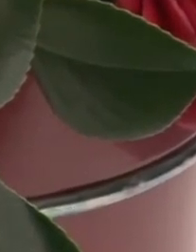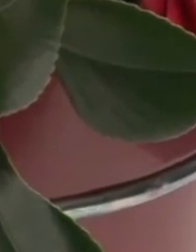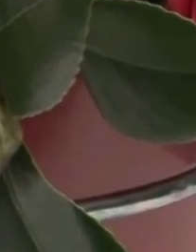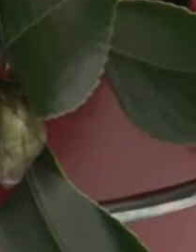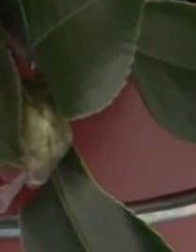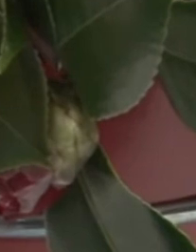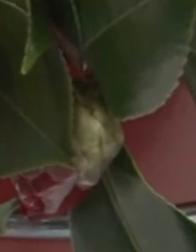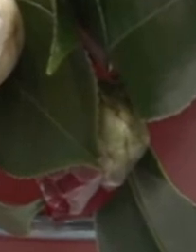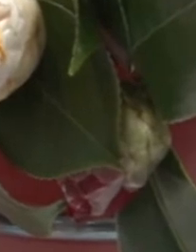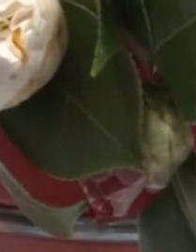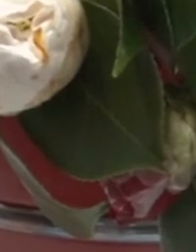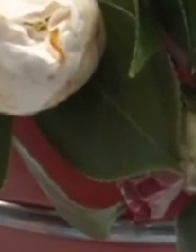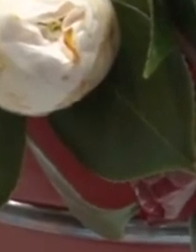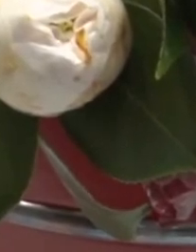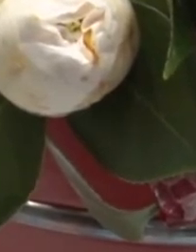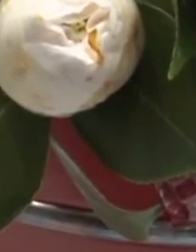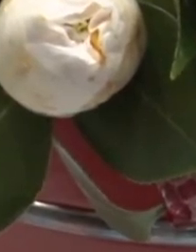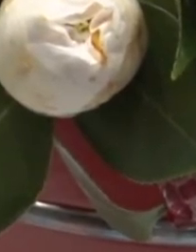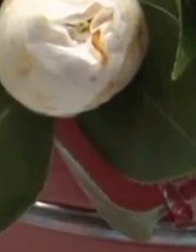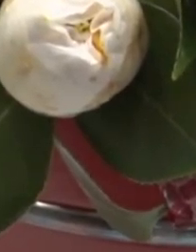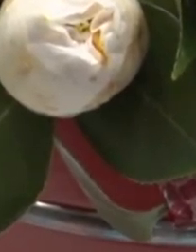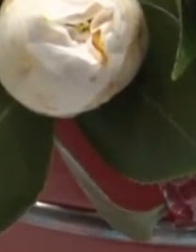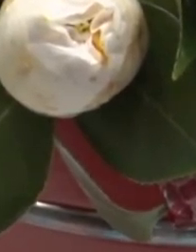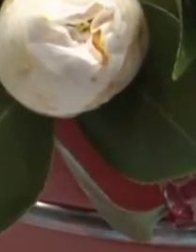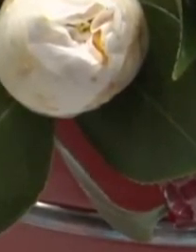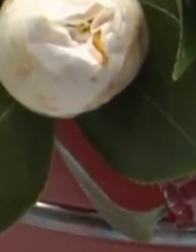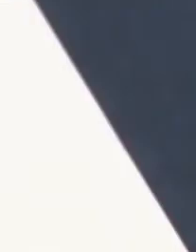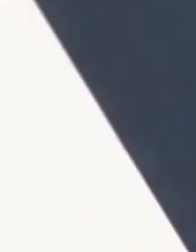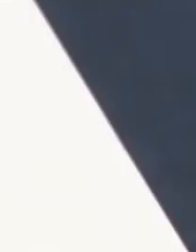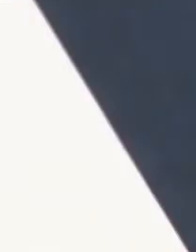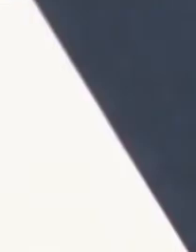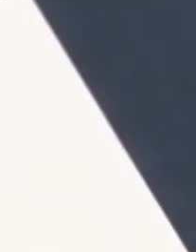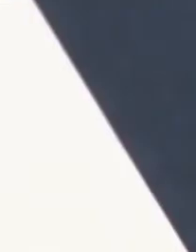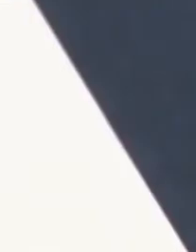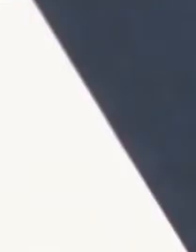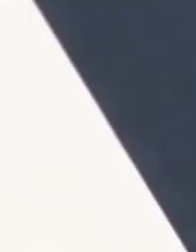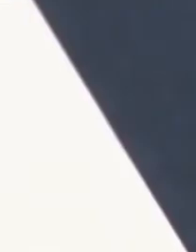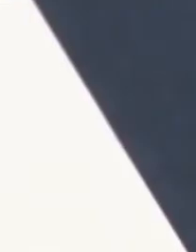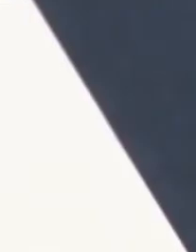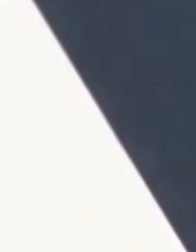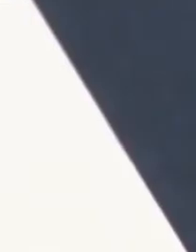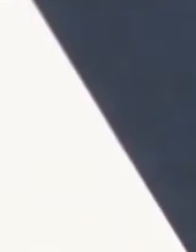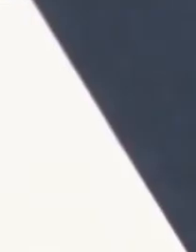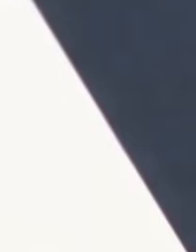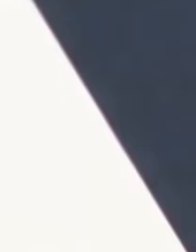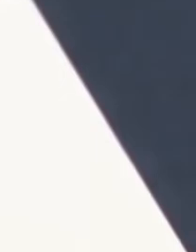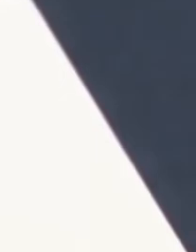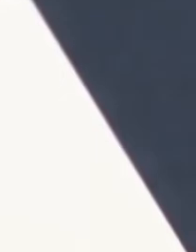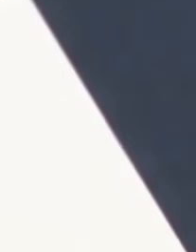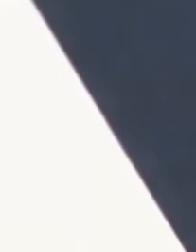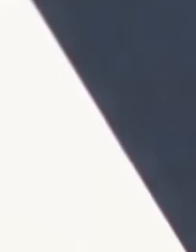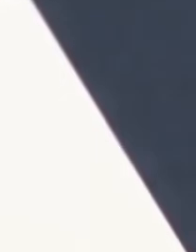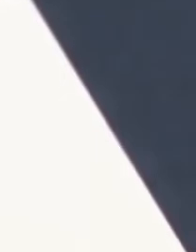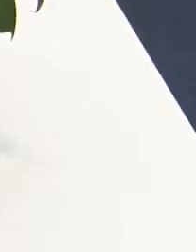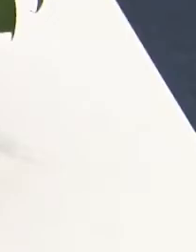ammegooん